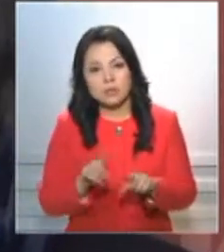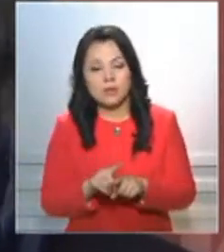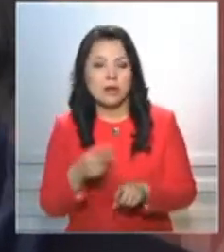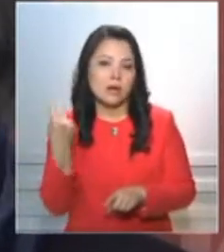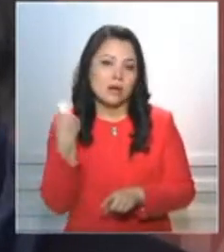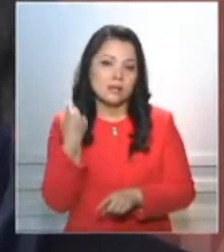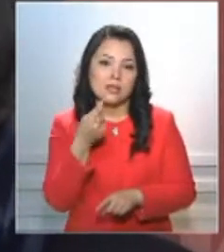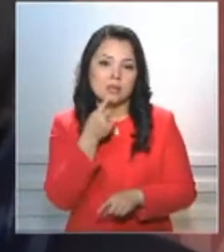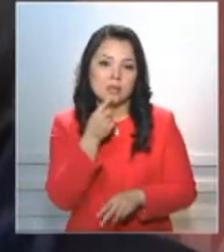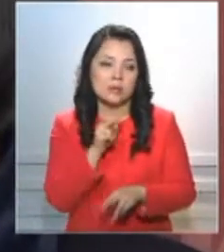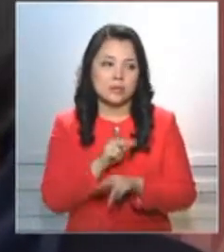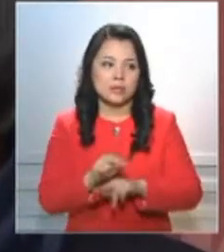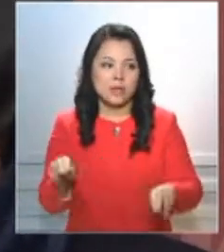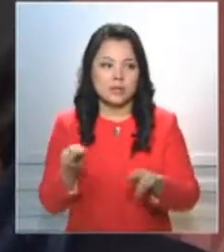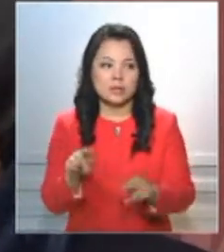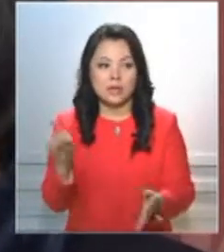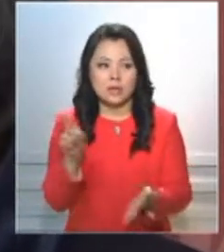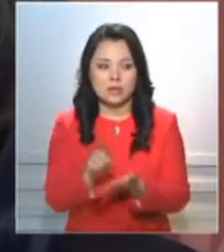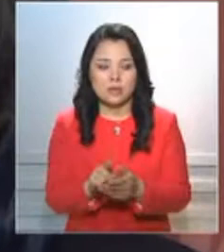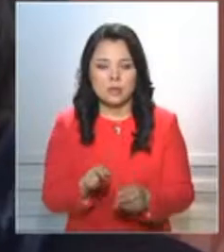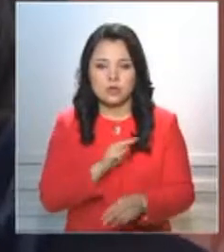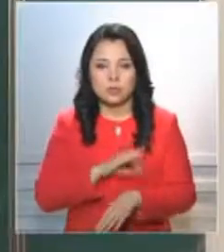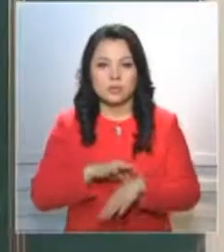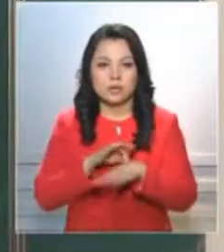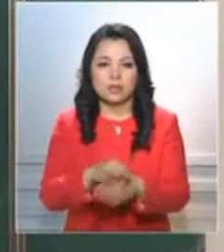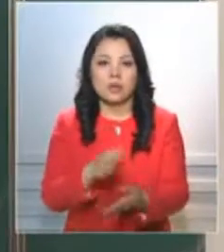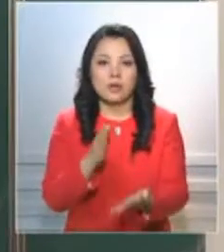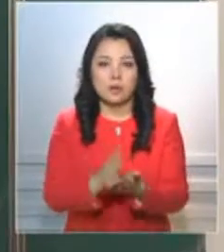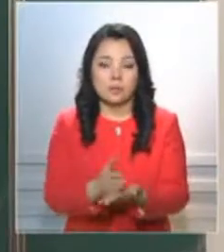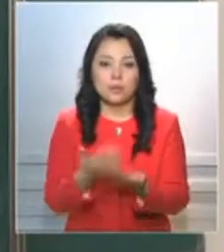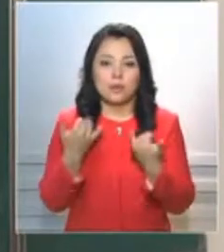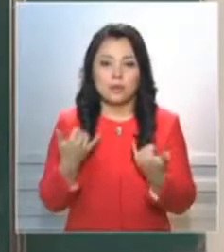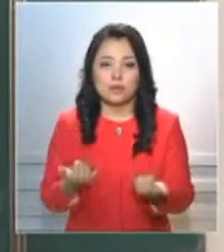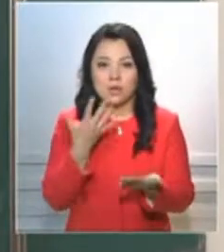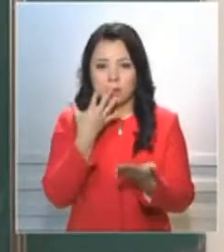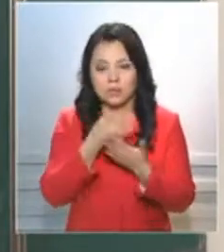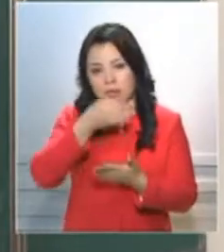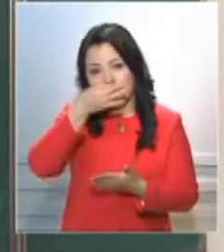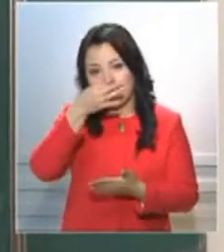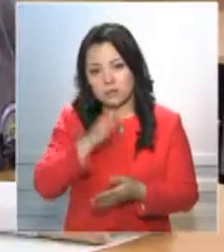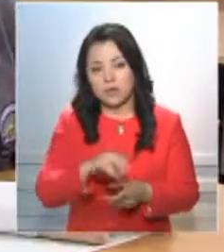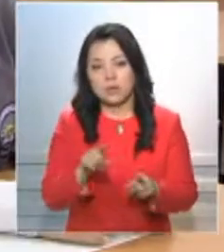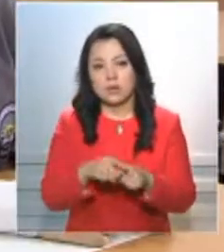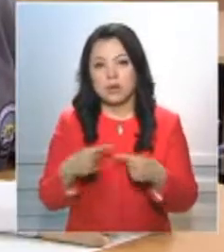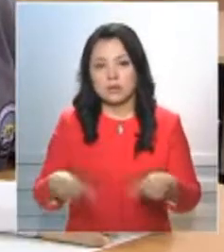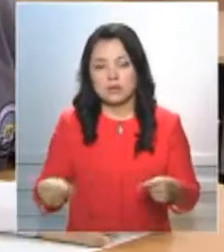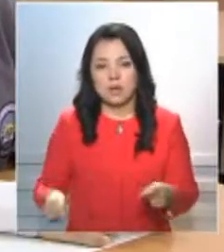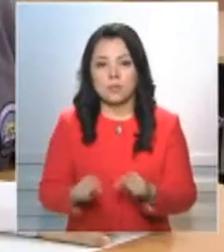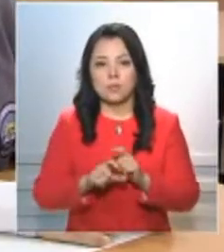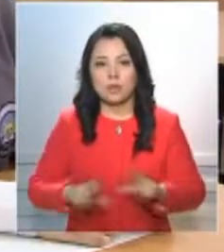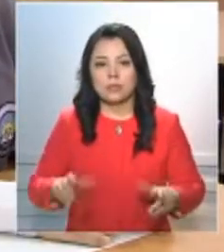тілінде беруге біз жұмыстар жүргізіп жатырмыз. Айта кетейік, мұндай тәжірибе қалған мектептерде